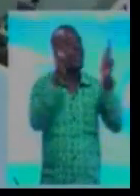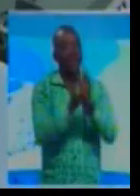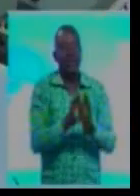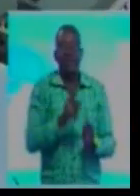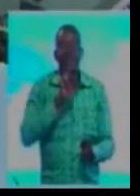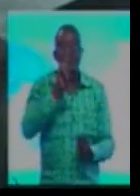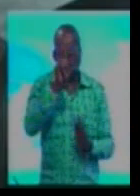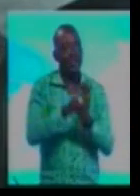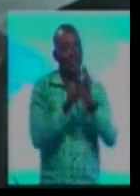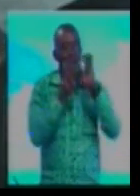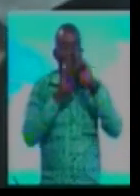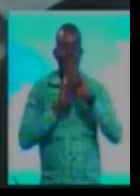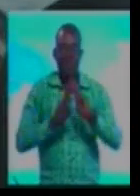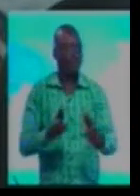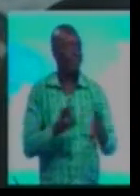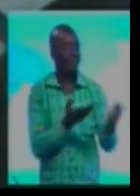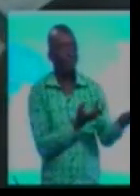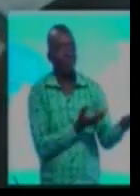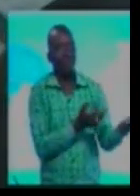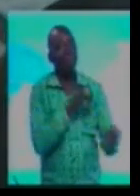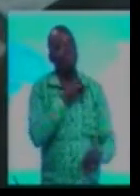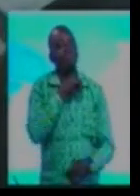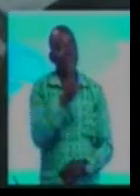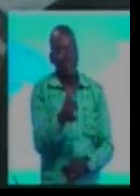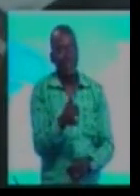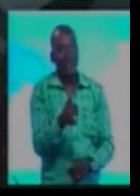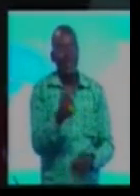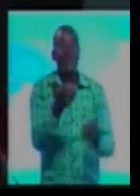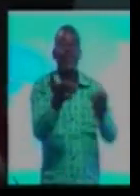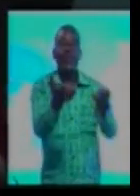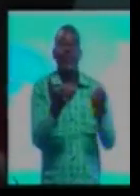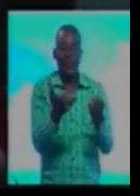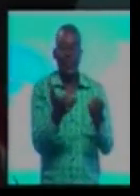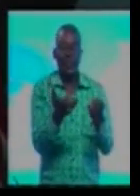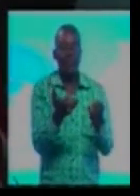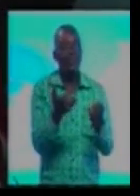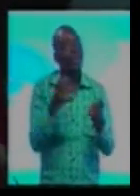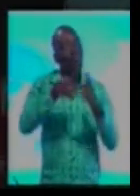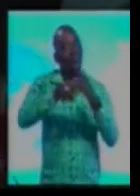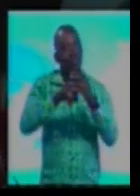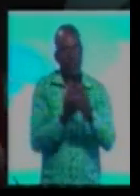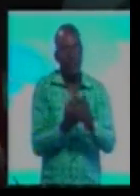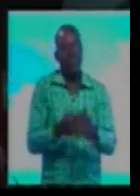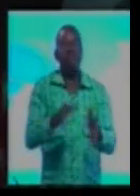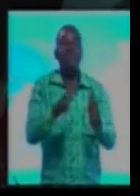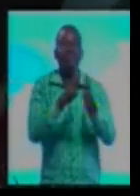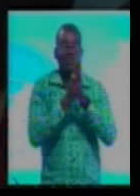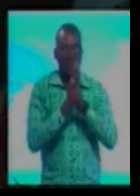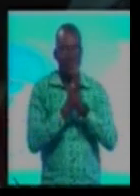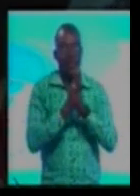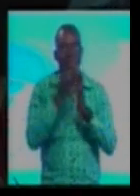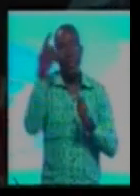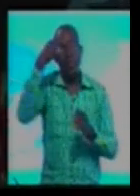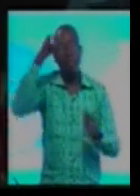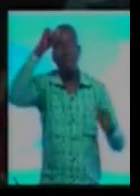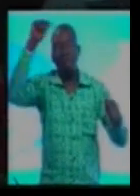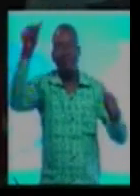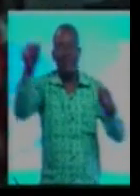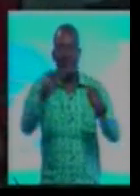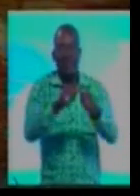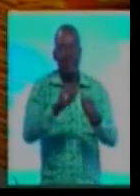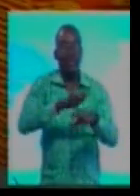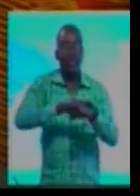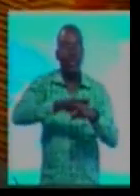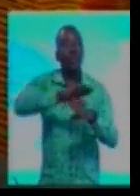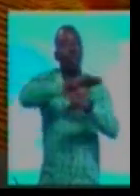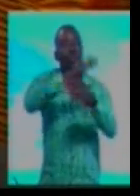vraiment répondu à leurs attentes. Le Synatic veut plutôt une reprise des négociations pour s'accorder sur certaines